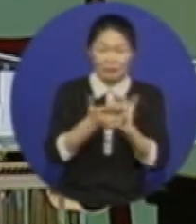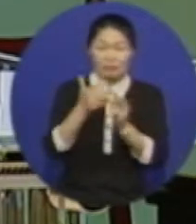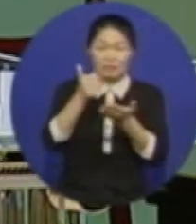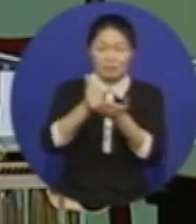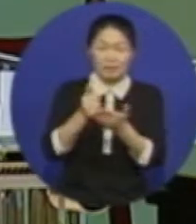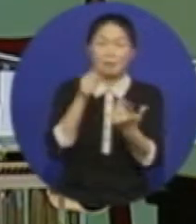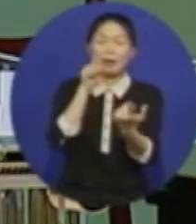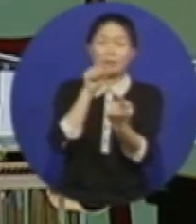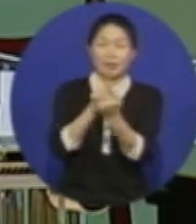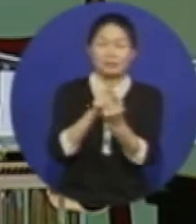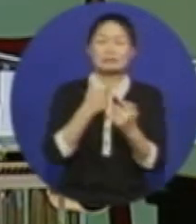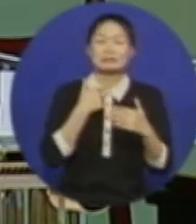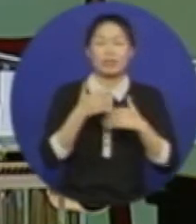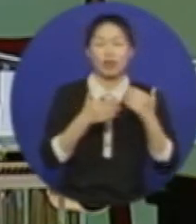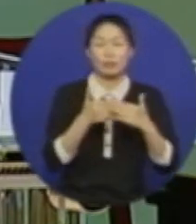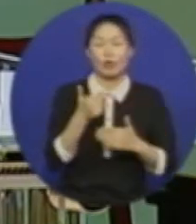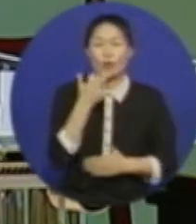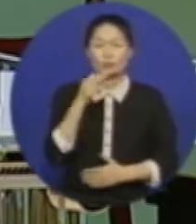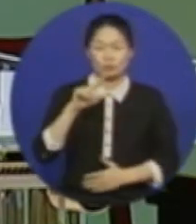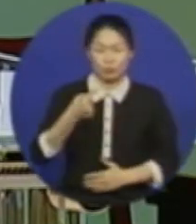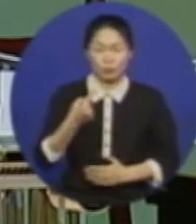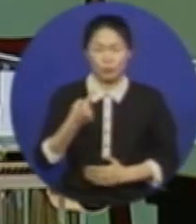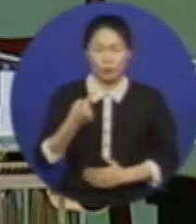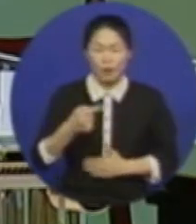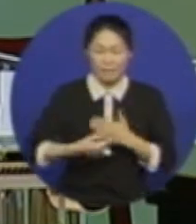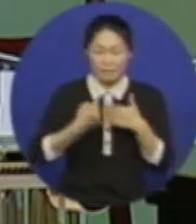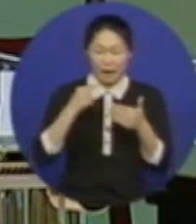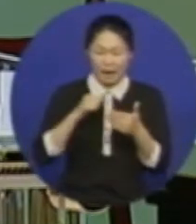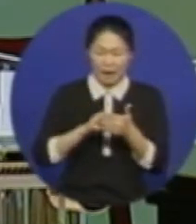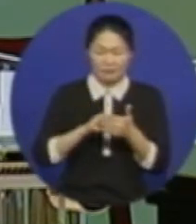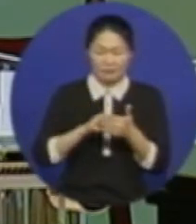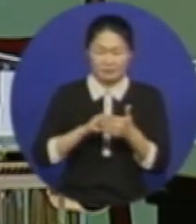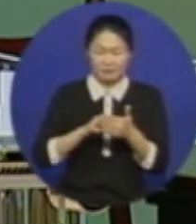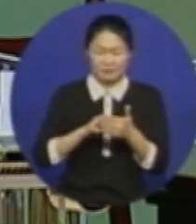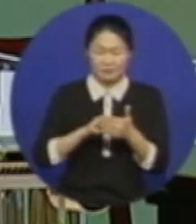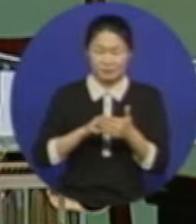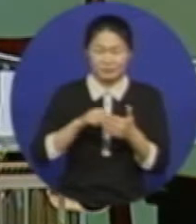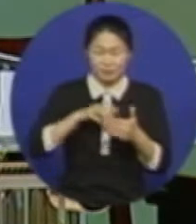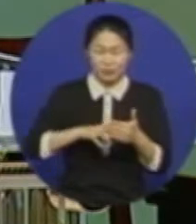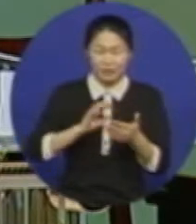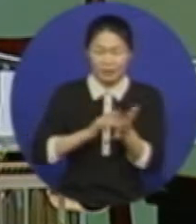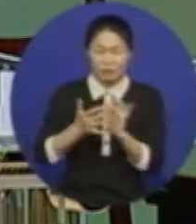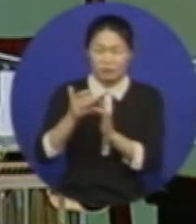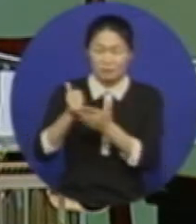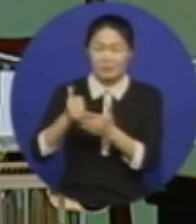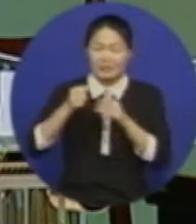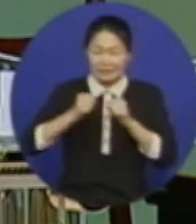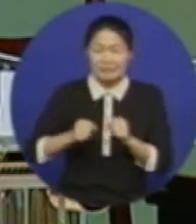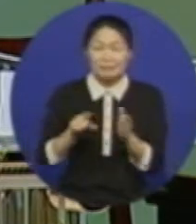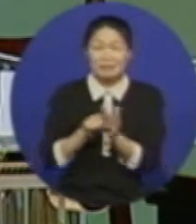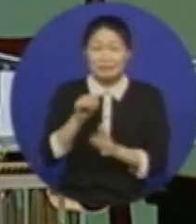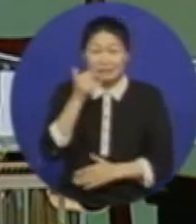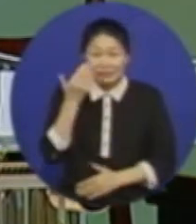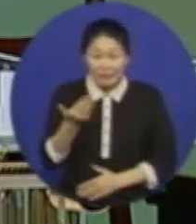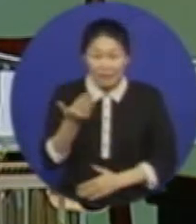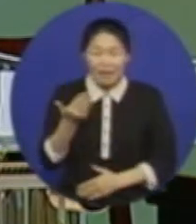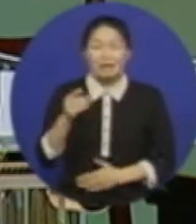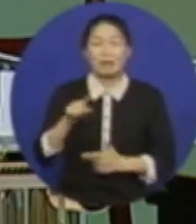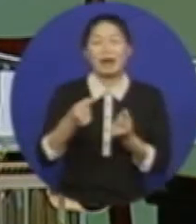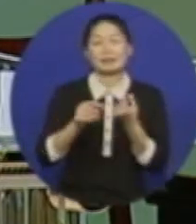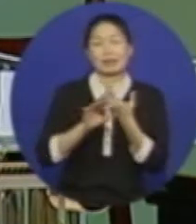만나는 체험이 없어도 마음에 예수님이 내 마음의 계시다는 믿음은 있지 않느냐 그러면